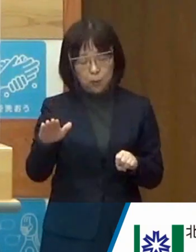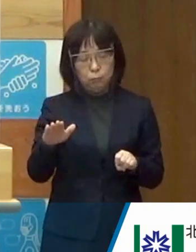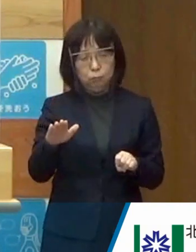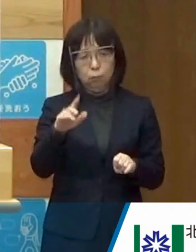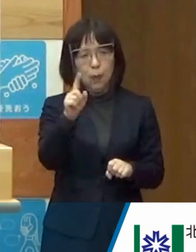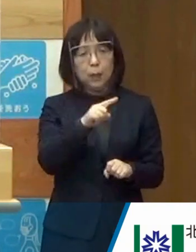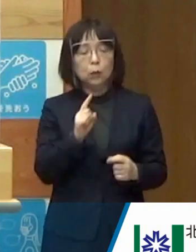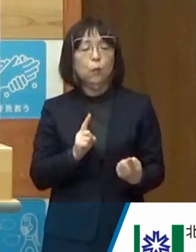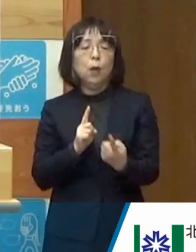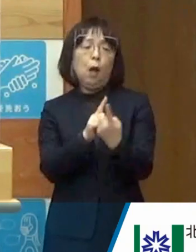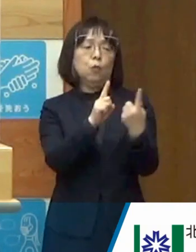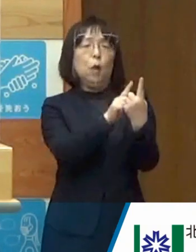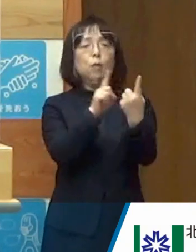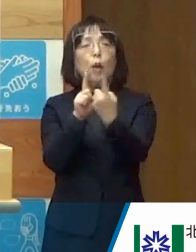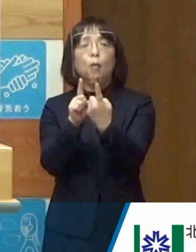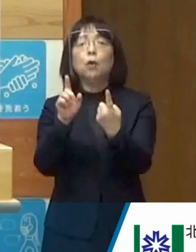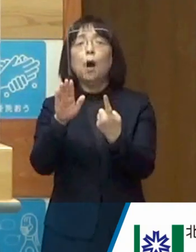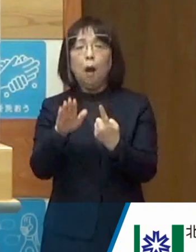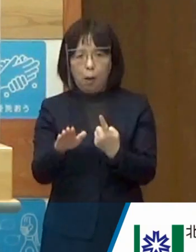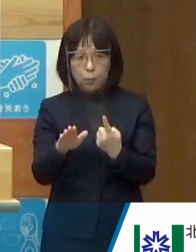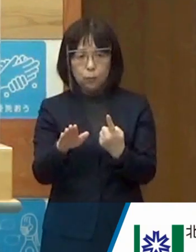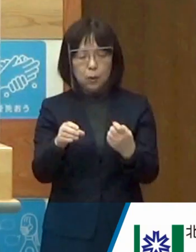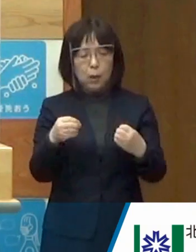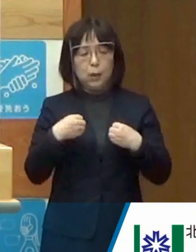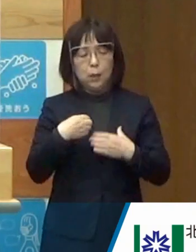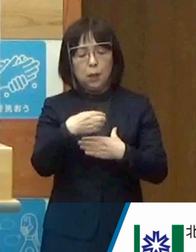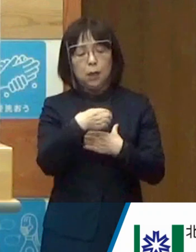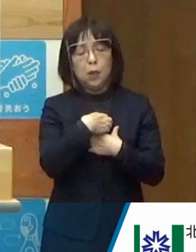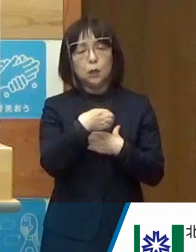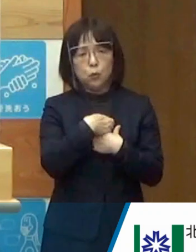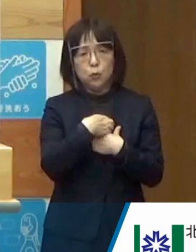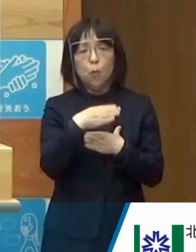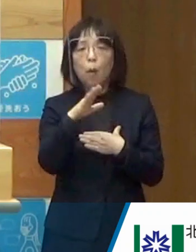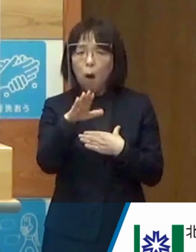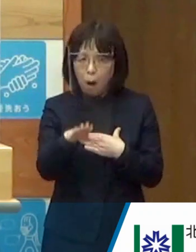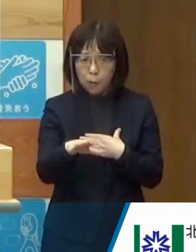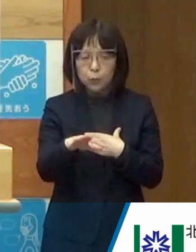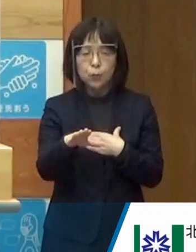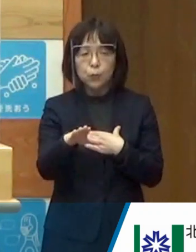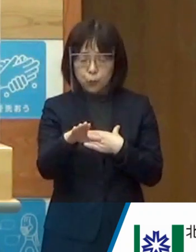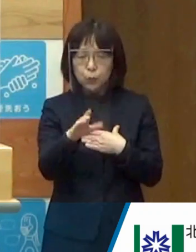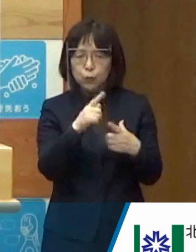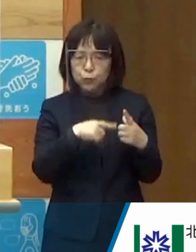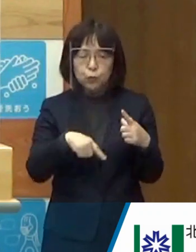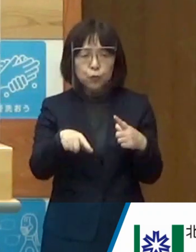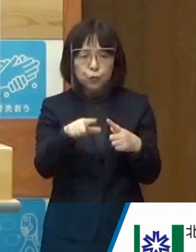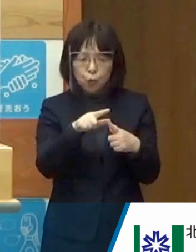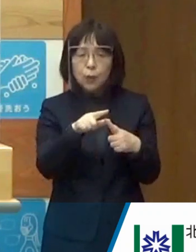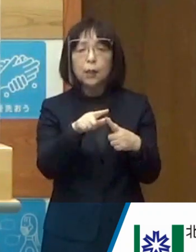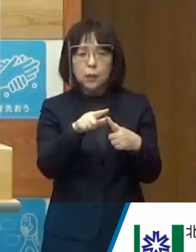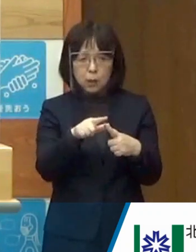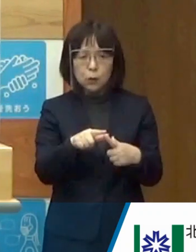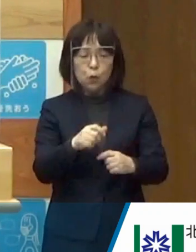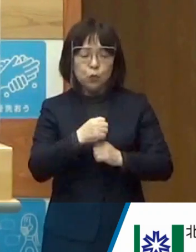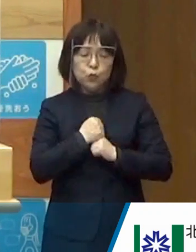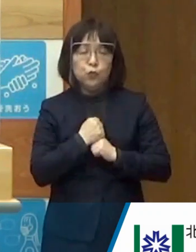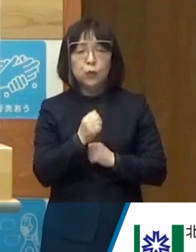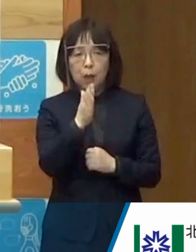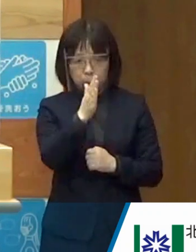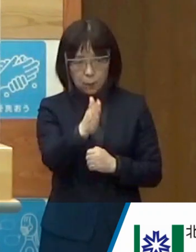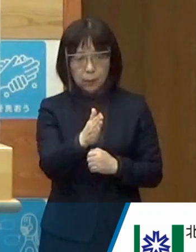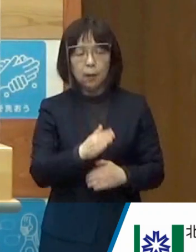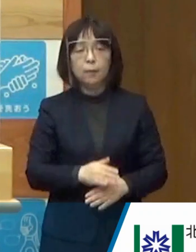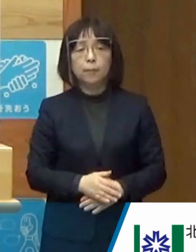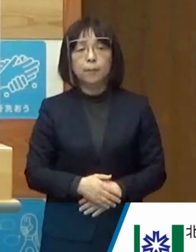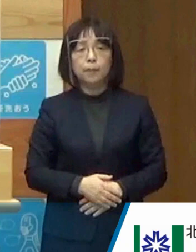接触機会も増えます。感染リスクが高まる場面ではより一層徹底して取り組んでいただきたいと思います